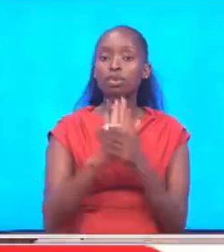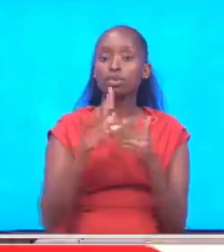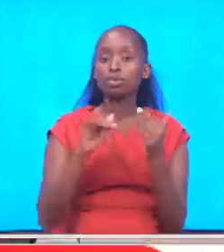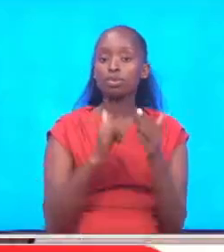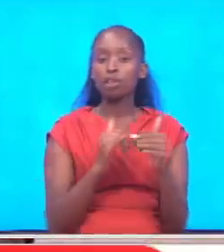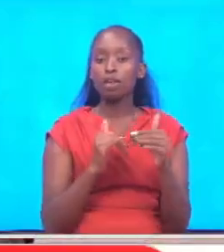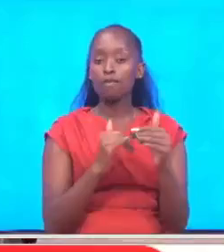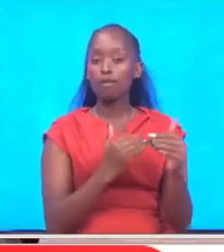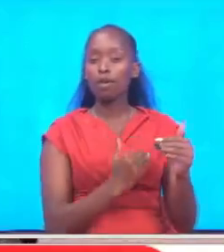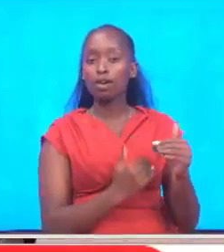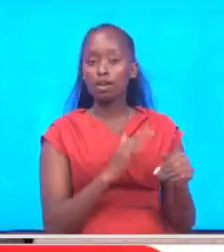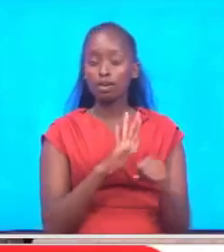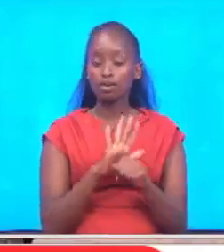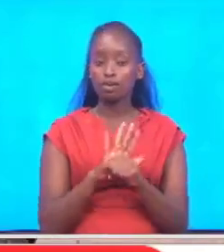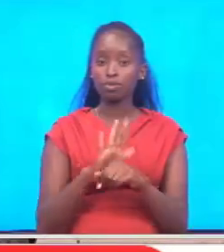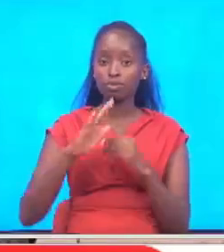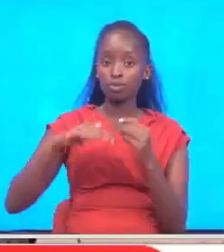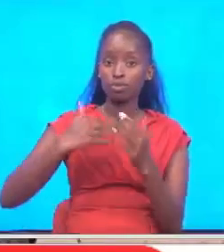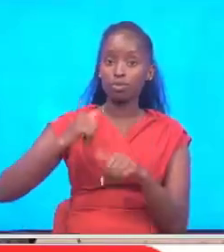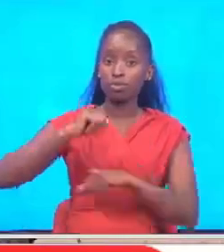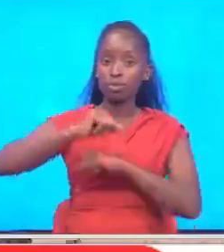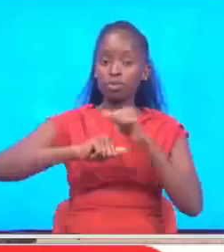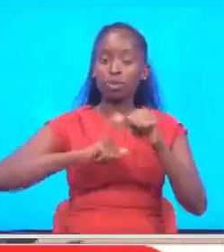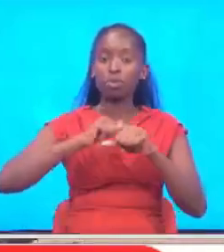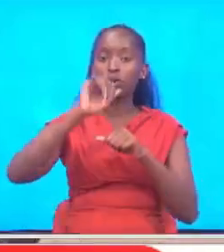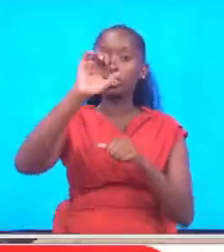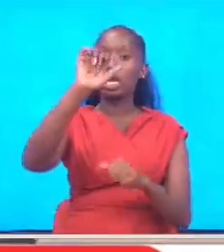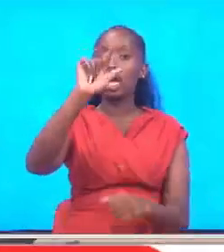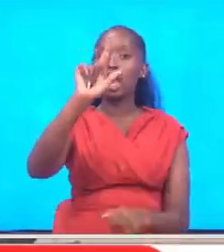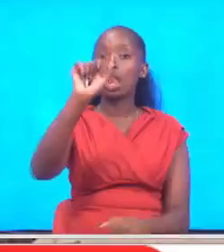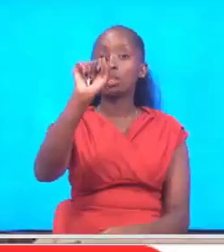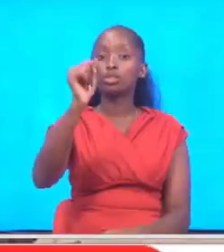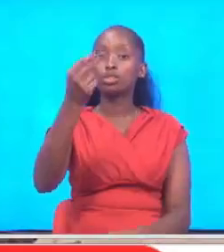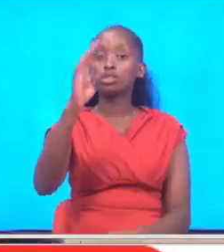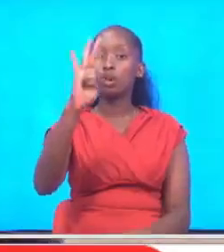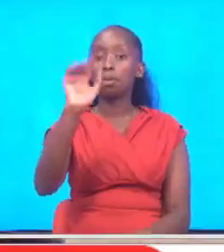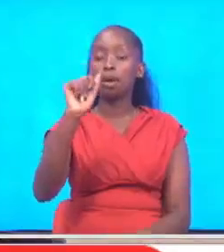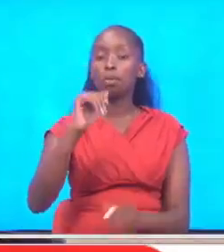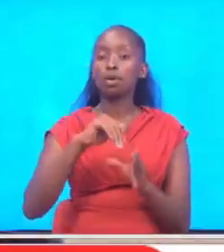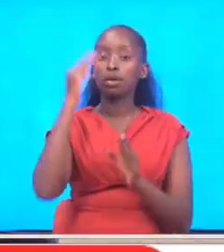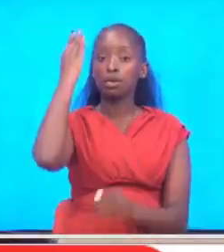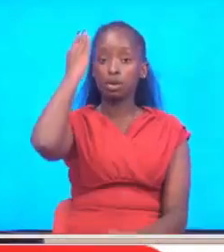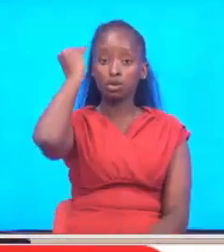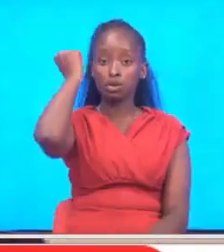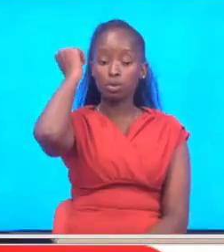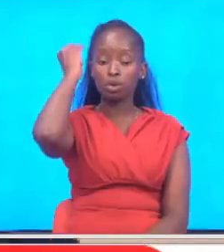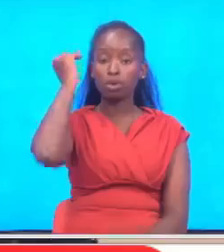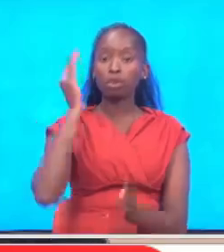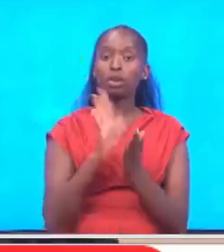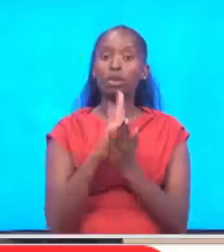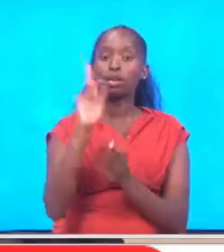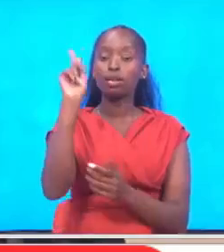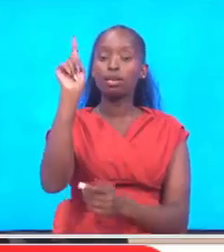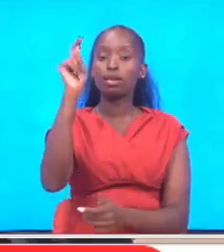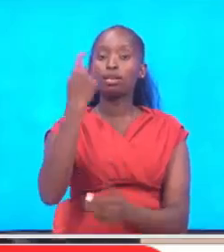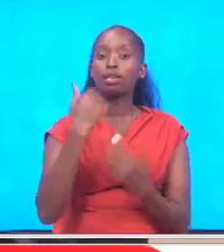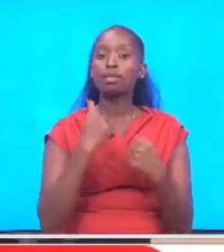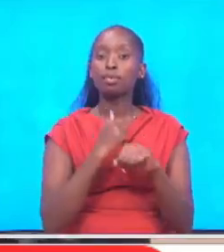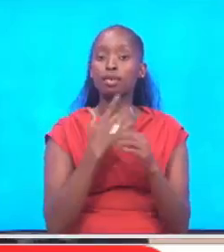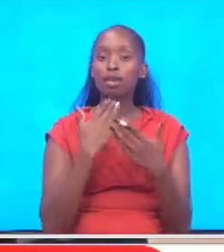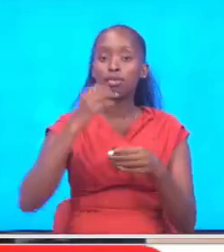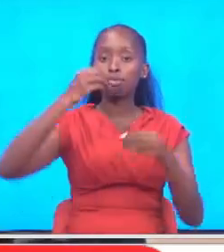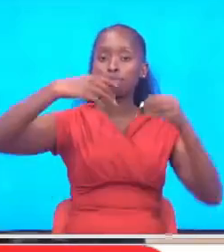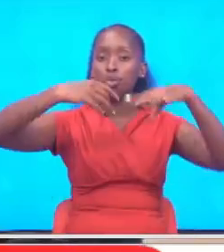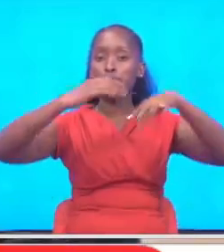karibu. Shughuli za kundi la kigaidi la Al-Shabaab katika taifa la Somalia na la Kenya ikichangia pakubwa visa vya uhalifu.